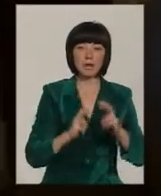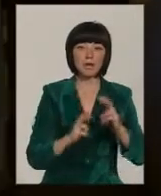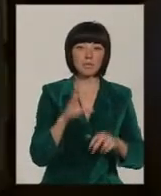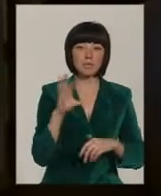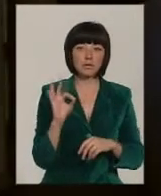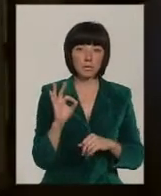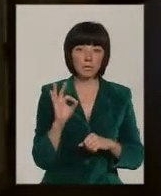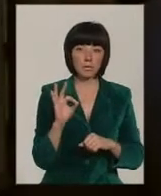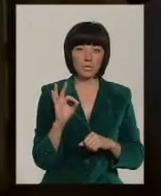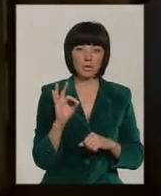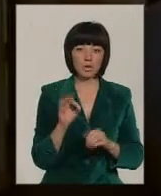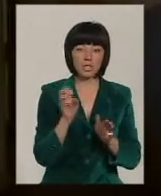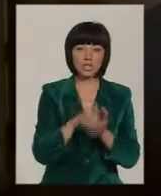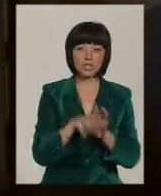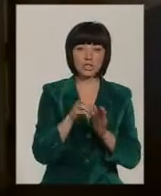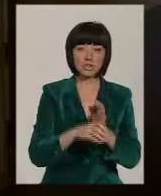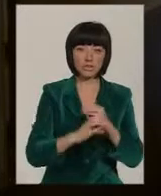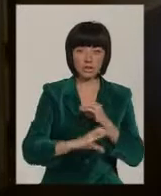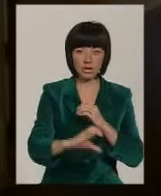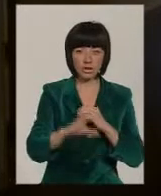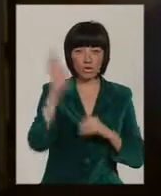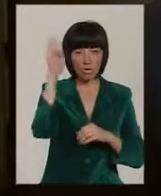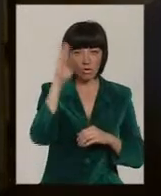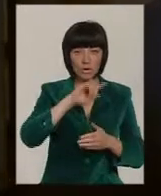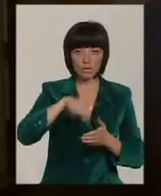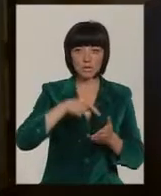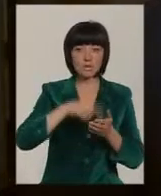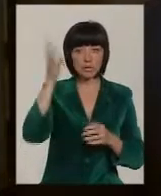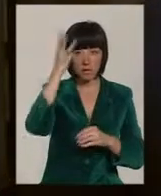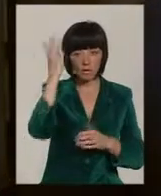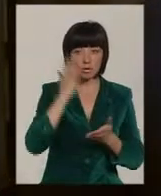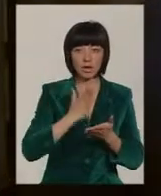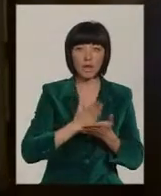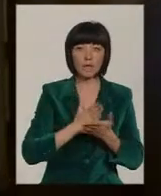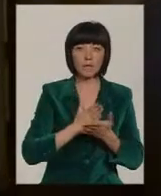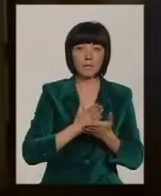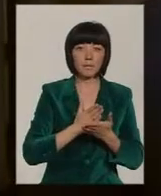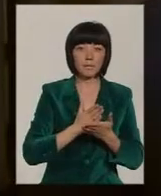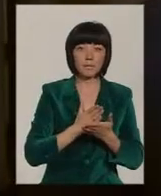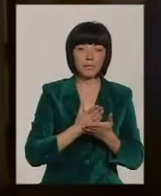підприємство стічних каналізаційних вод міста Хмельницького, є,